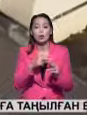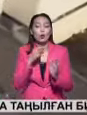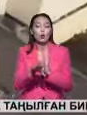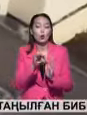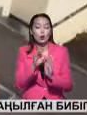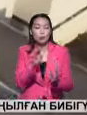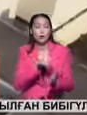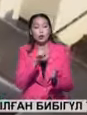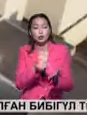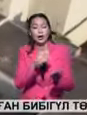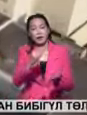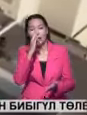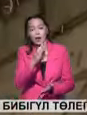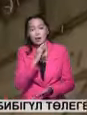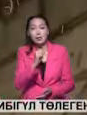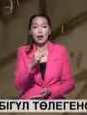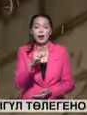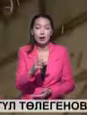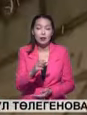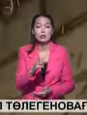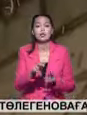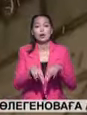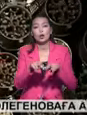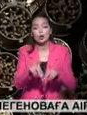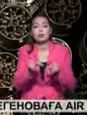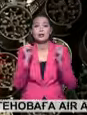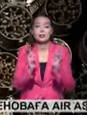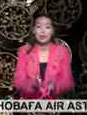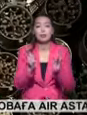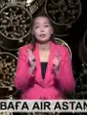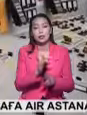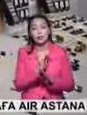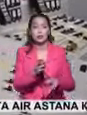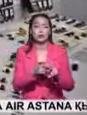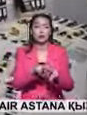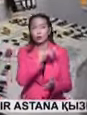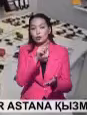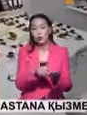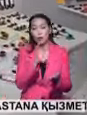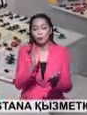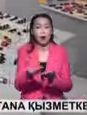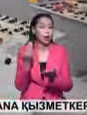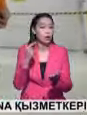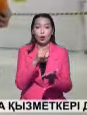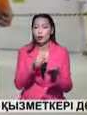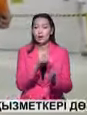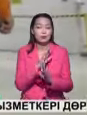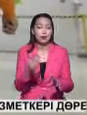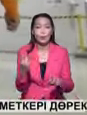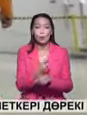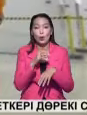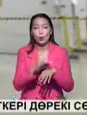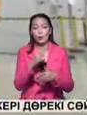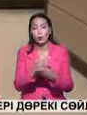Сұрақ, сіз Қазақстанда атом электр станциясын салуға келісесіз бе? Мұндай сауал бұған дейін болмаған. 1-ші рет. Өткен